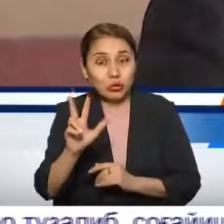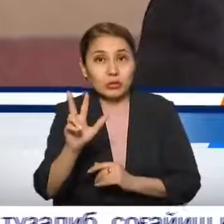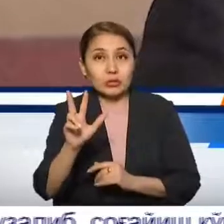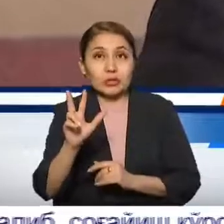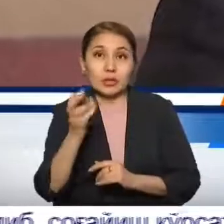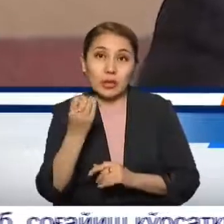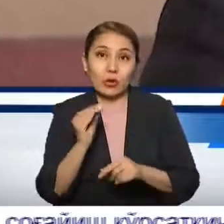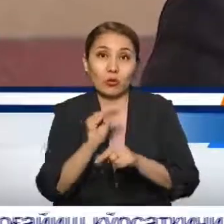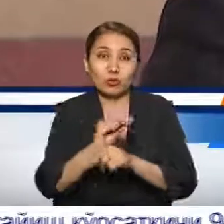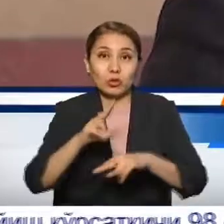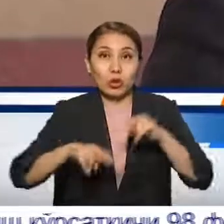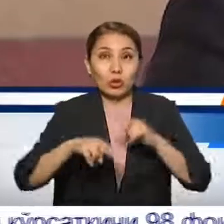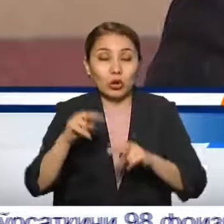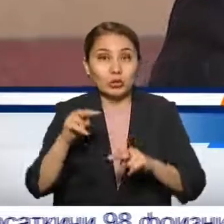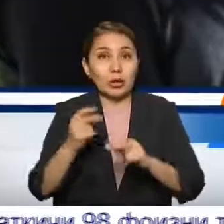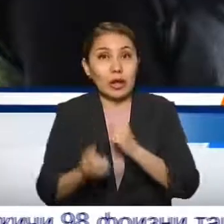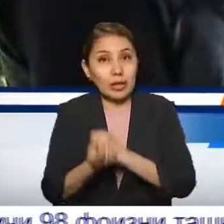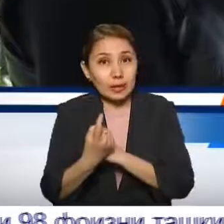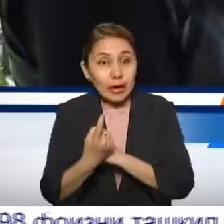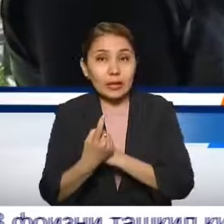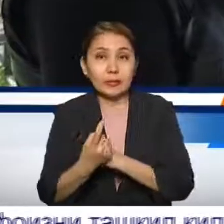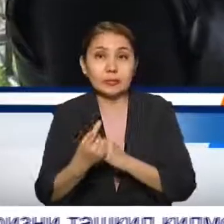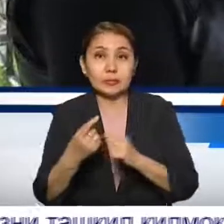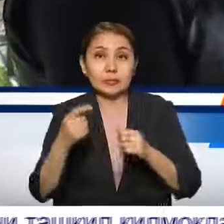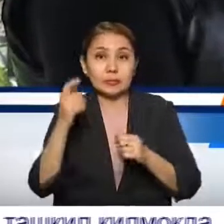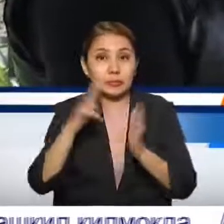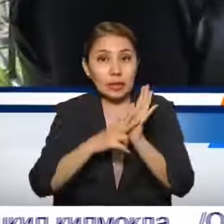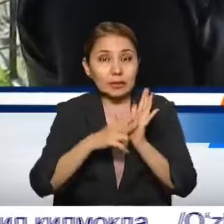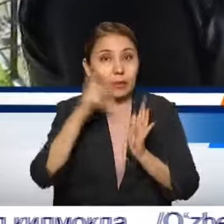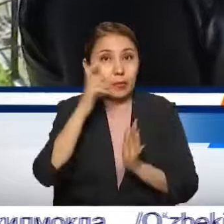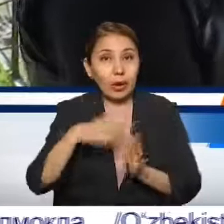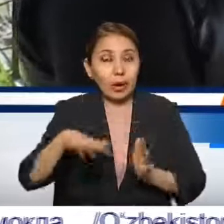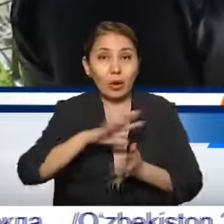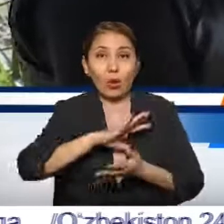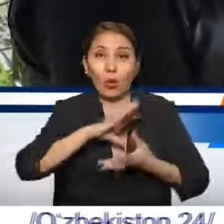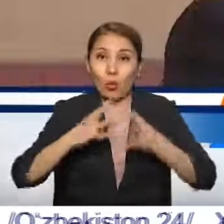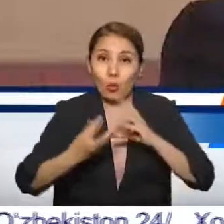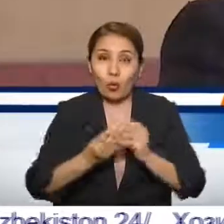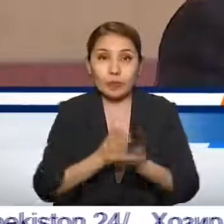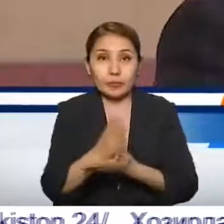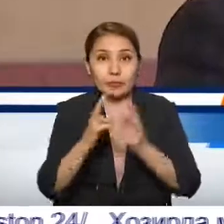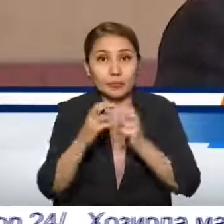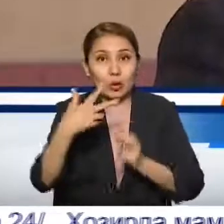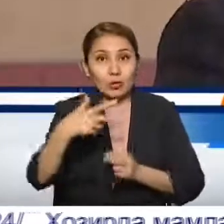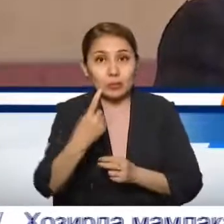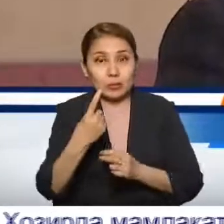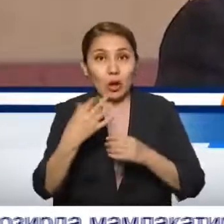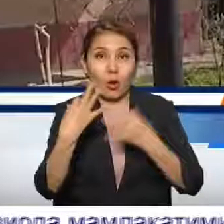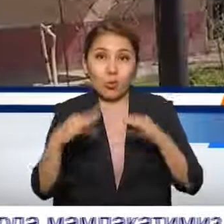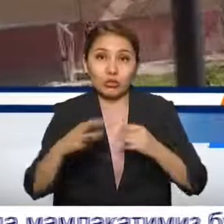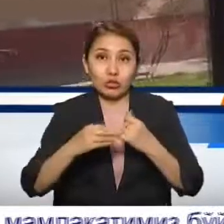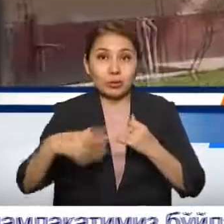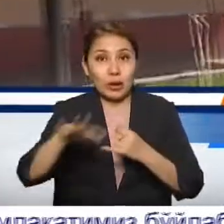qo'shimcha qurilish qilganlari aniqlandi. 8 ta mahalla umumiy xatlov ishlar yakunlandi. 31 ta bo'sh yer maydonlari